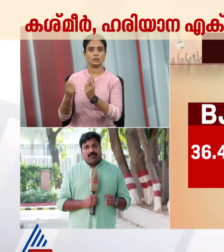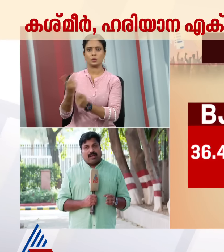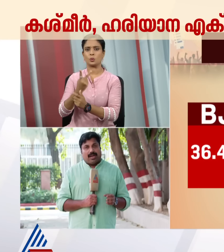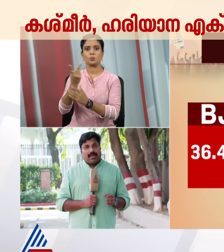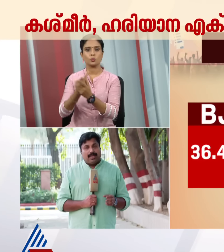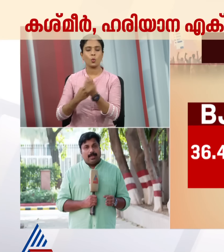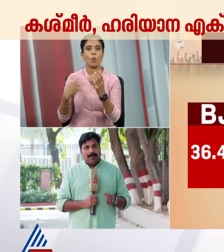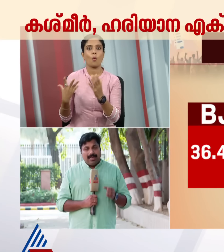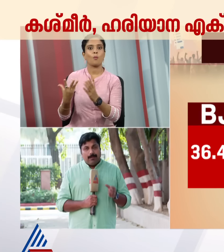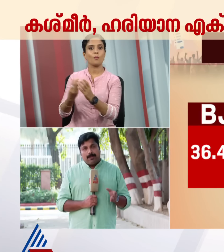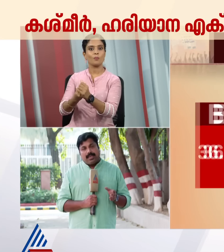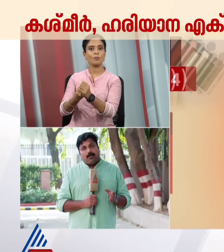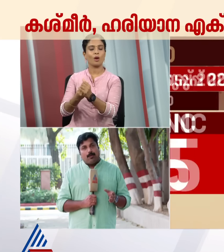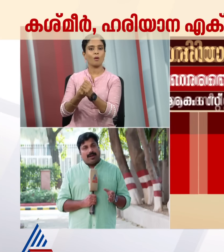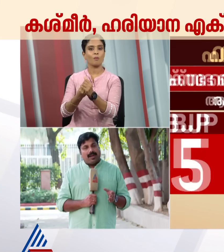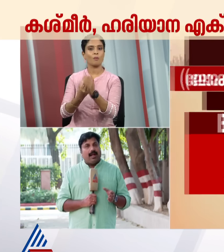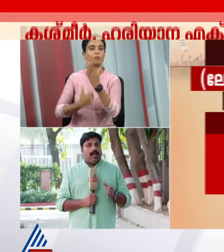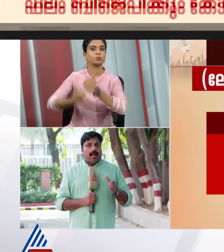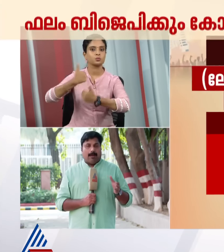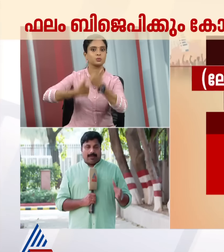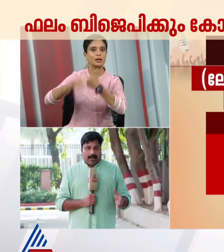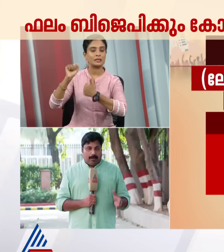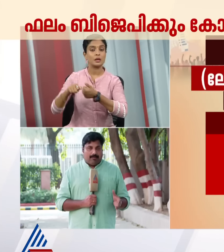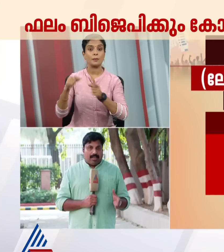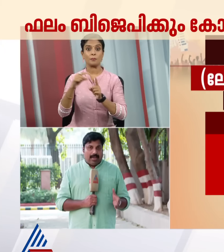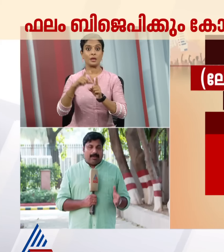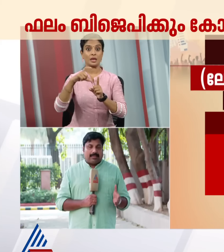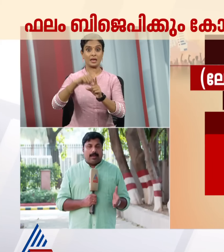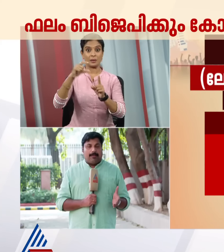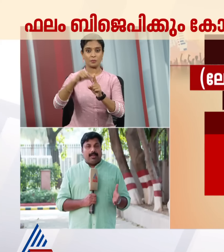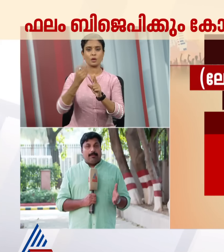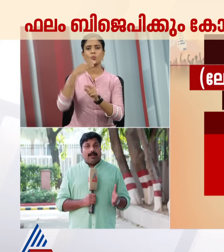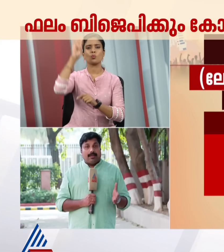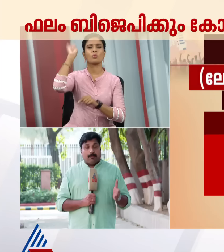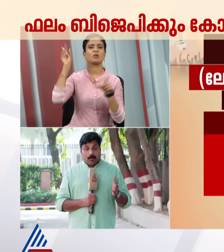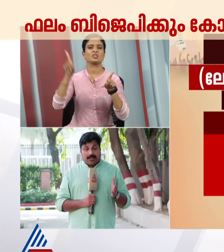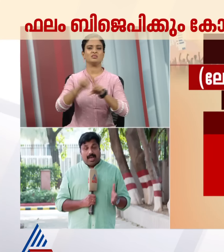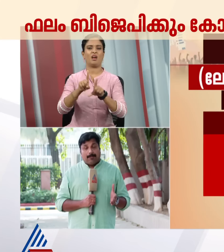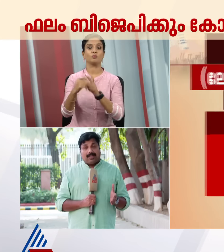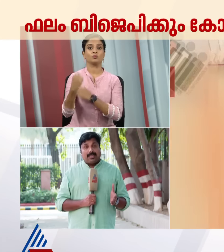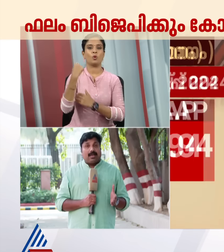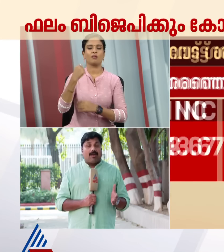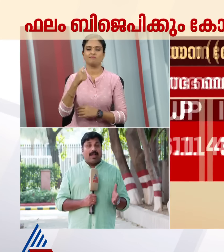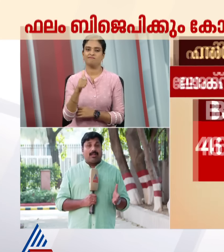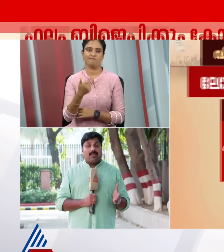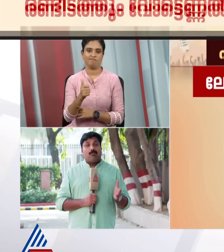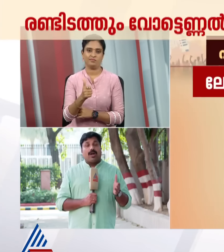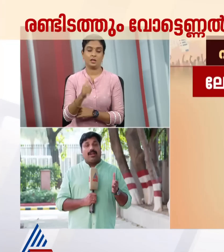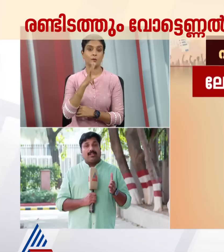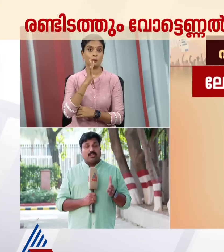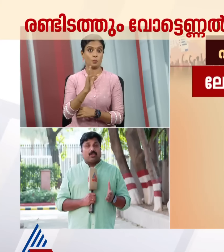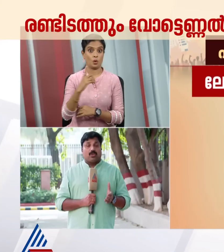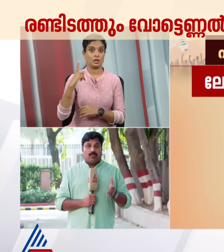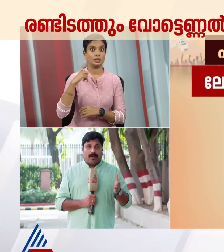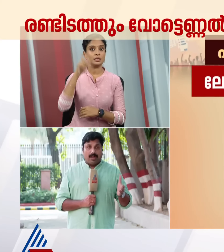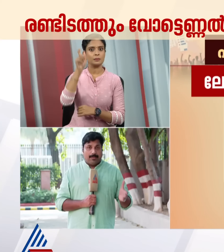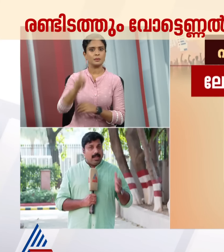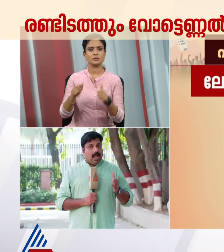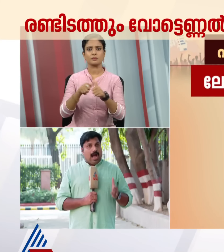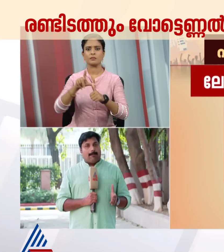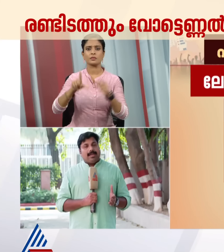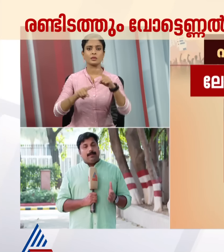കാഴ്ചയാണ് അവിടെ കാണാൻ കഴിയുന്നത്. PDP ഒരു പഴയ പ്രതാപം അവിടെ ഇല്ല. മാത്രമല്ല PDP ഒരു പ്രധാനപ്പെട്ട നേതാവായ അൽത്താഫ് ബുഖാരിയുടെ നേതൃത്വത്തിൽ ഒരു